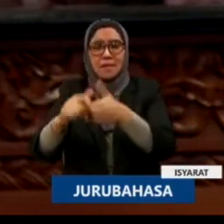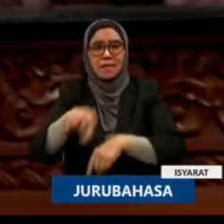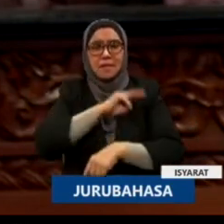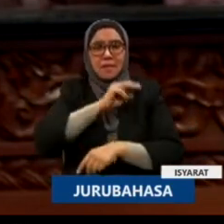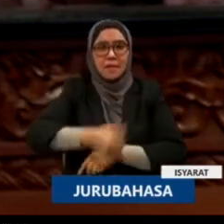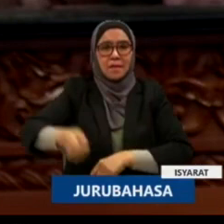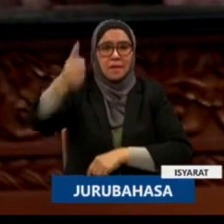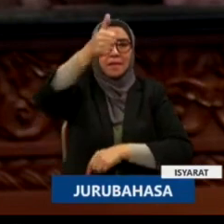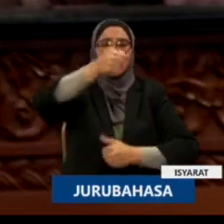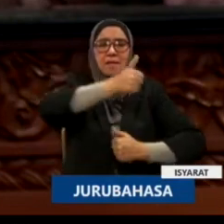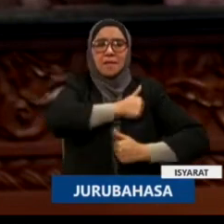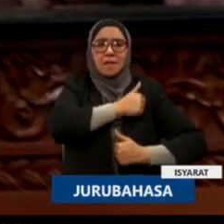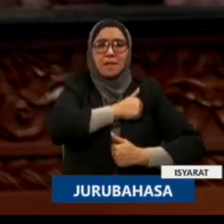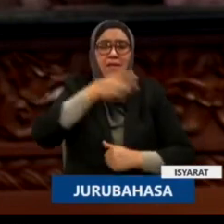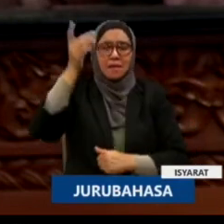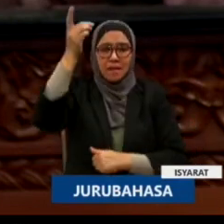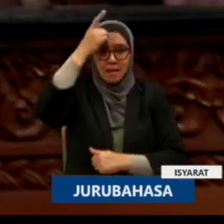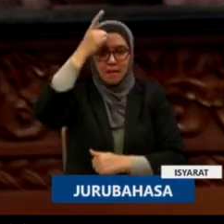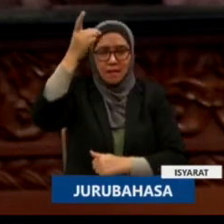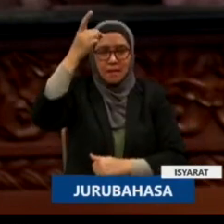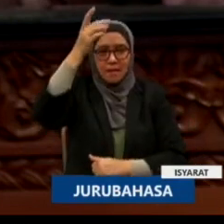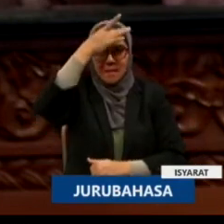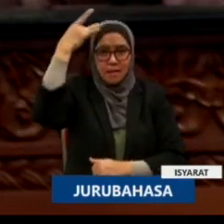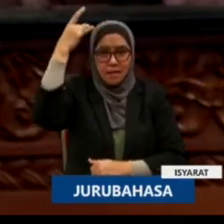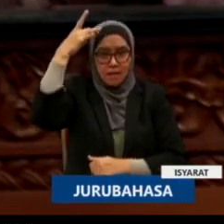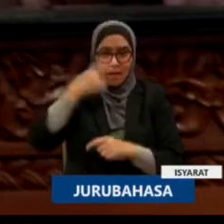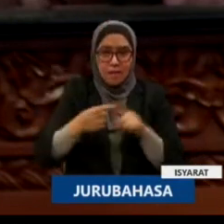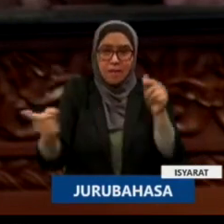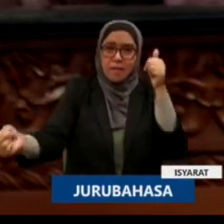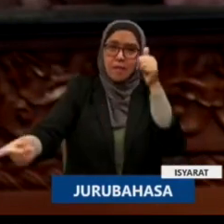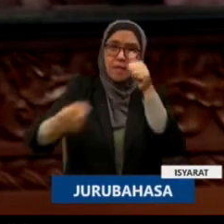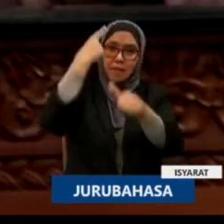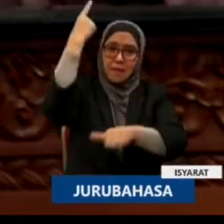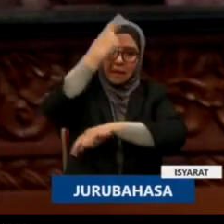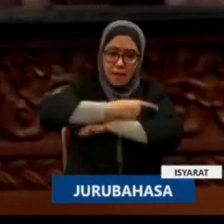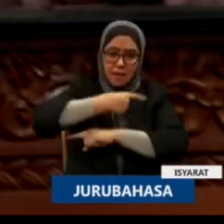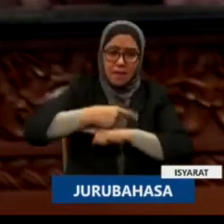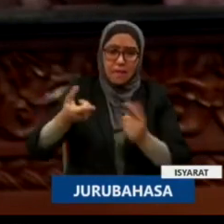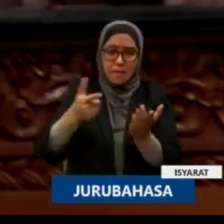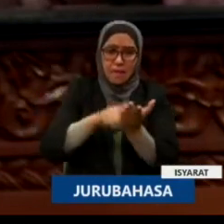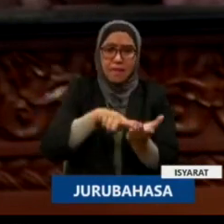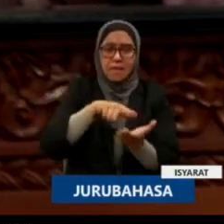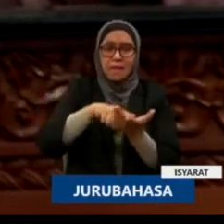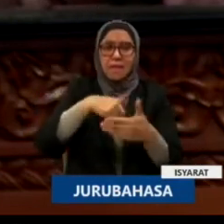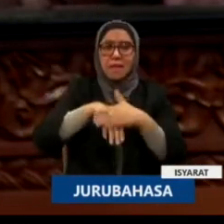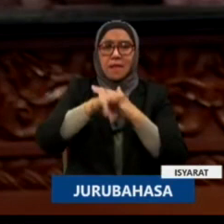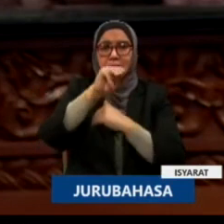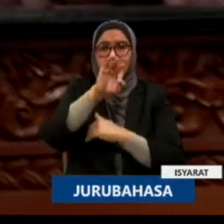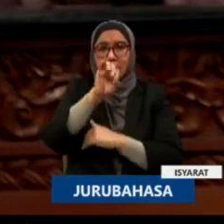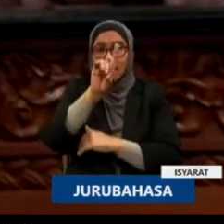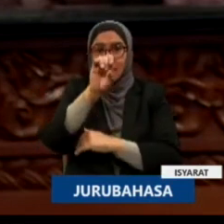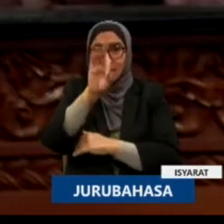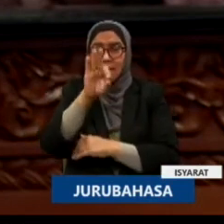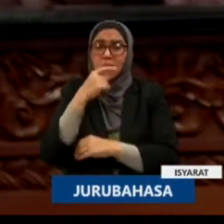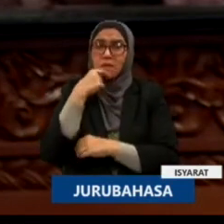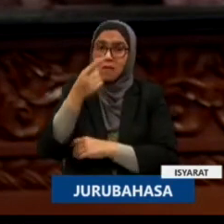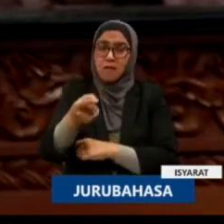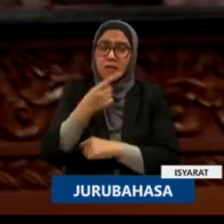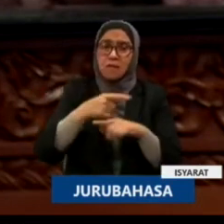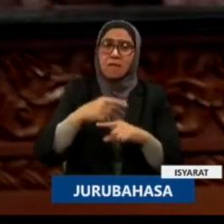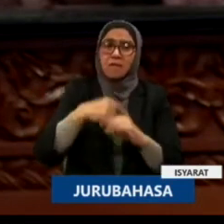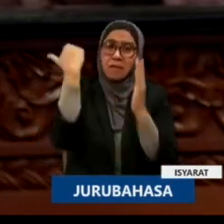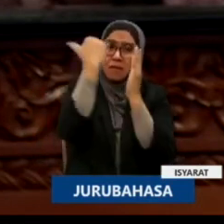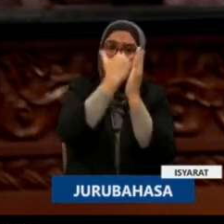the music di hari pertama beliau melaporkan diri di mendapat yang mana beliau memaklumkan kebawa agenda kebajikan